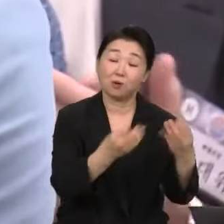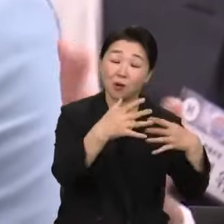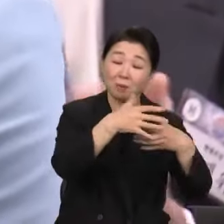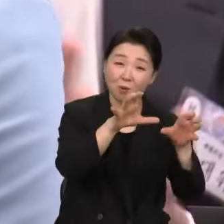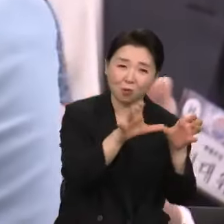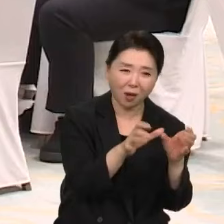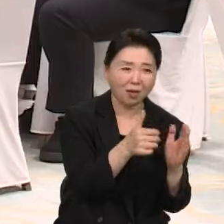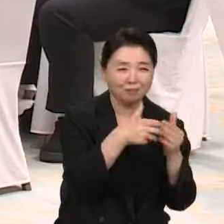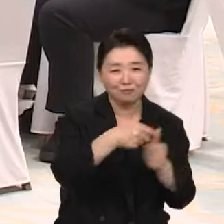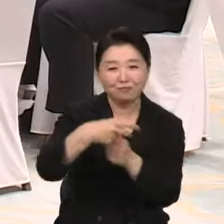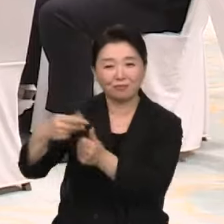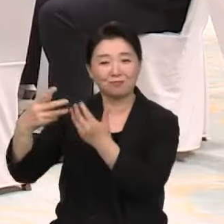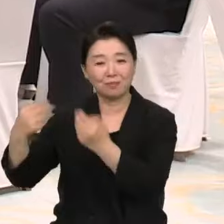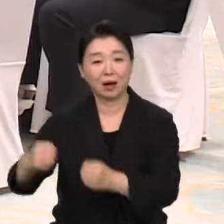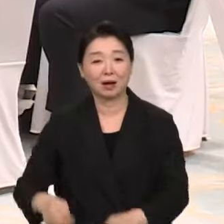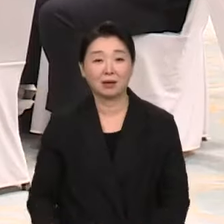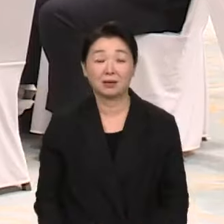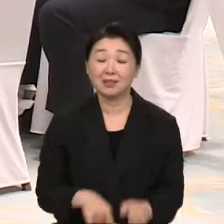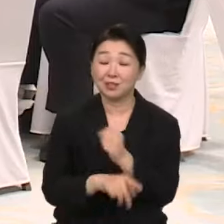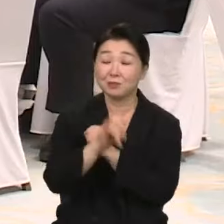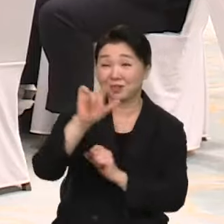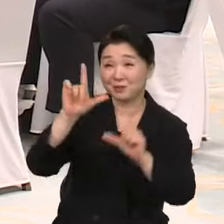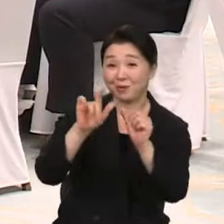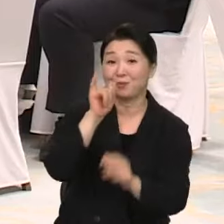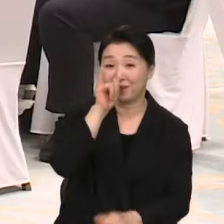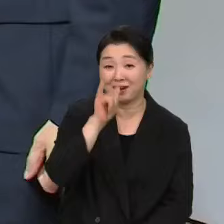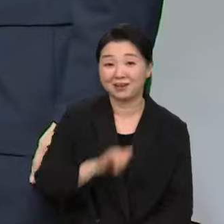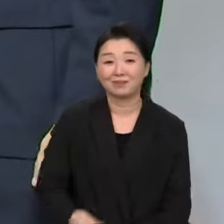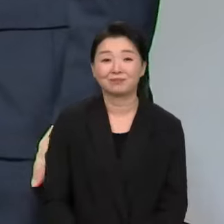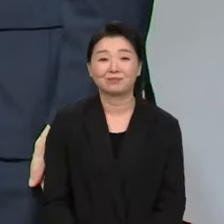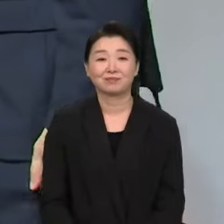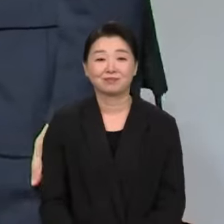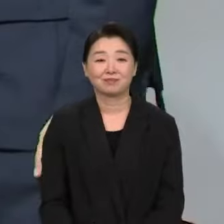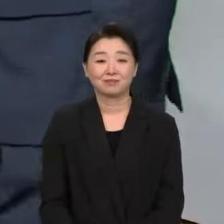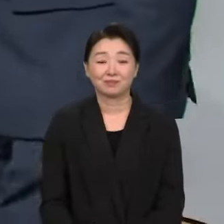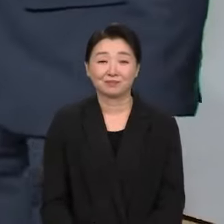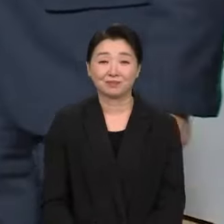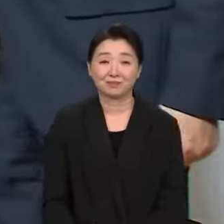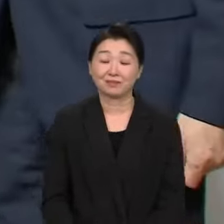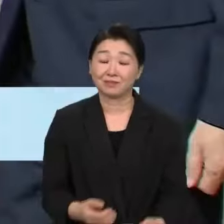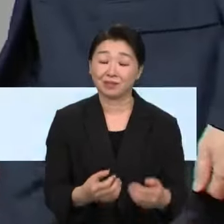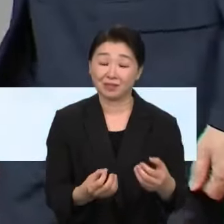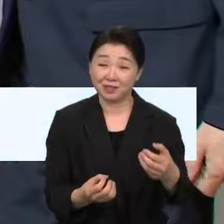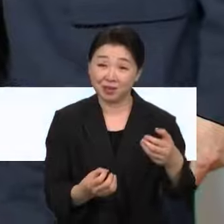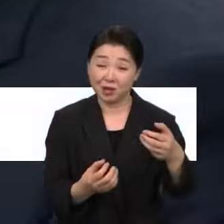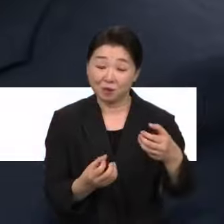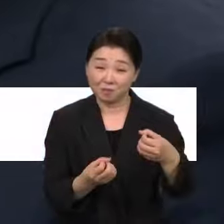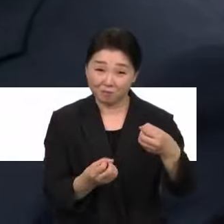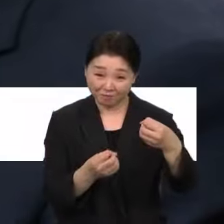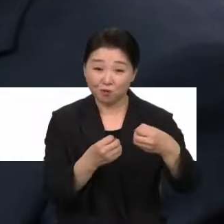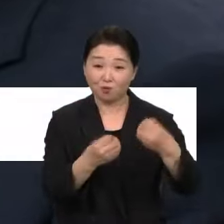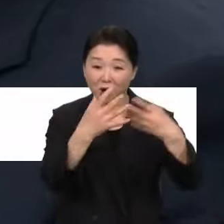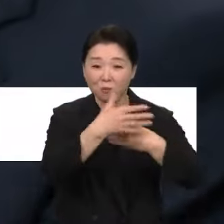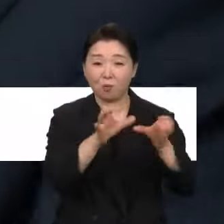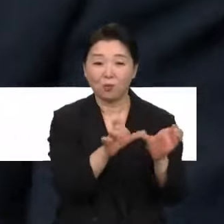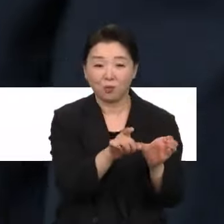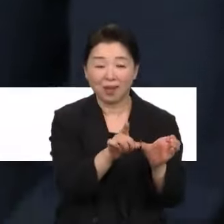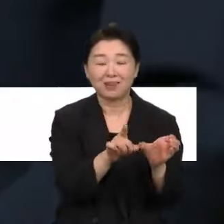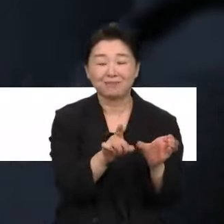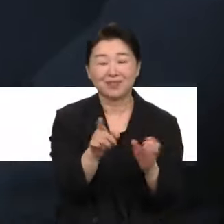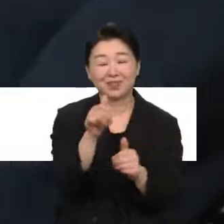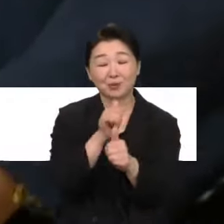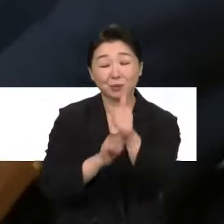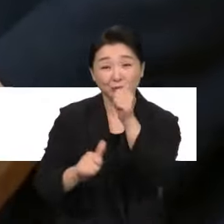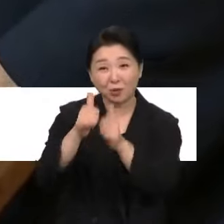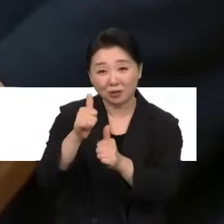곳을 오갔습니다. 뜻깊은 장면도 이어졌습니다. 광복회는 메달리스트 허미미에게 독립유공자